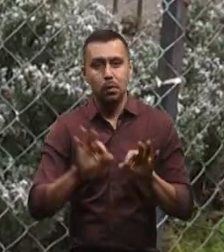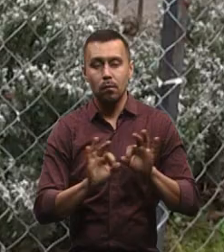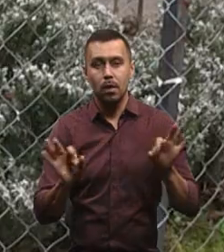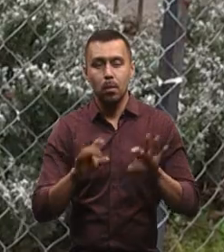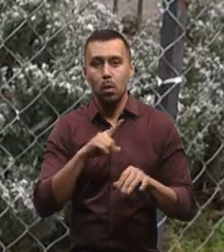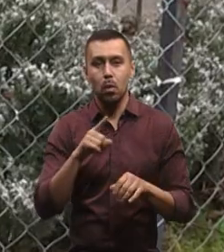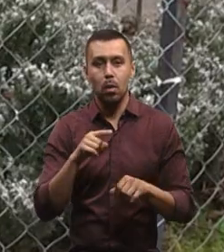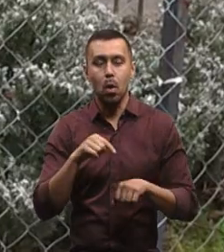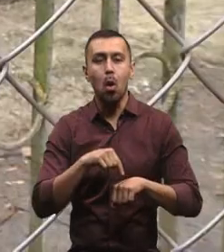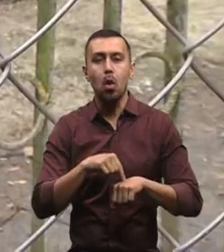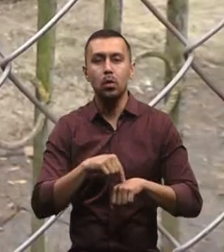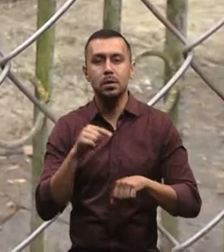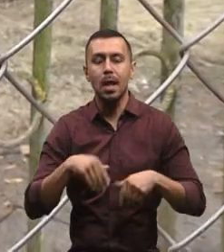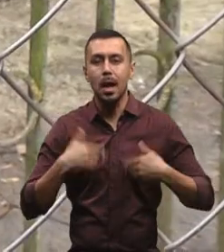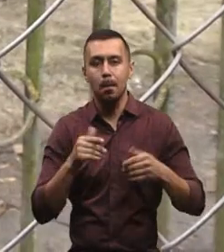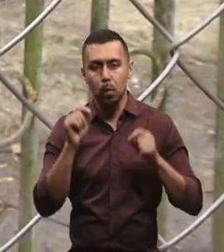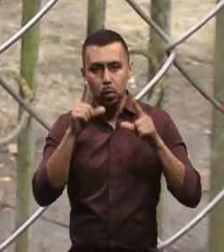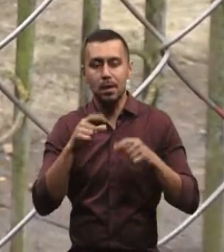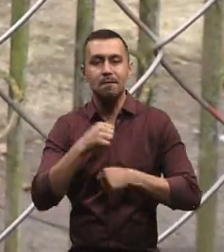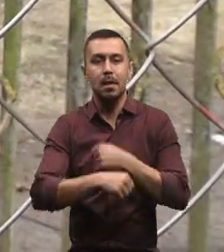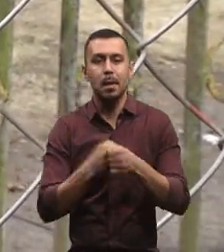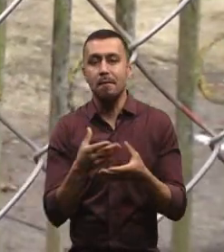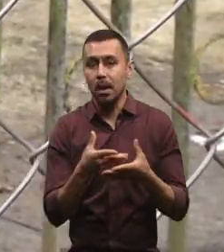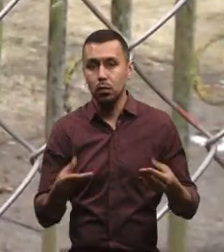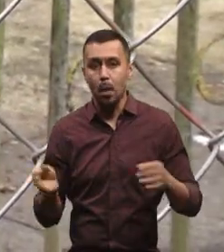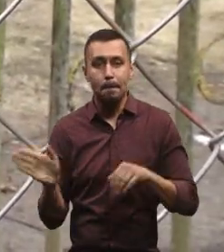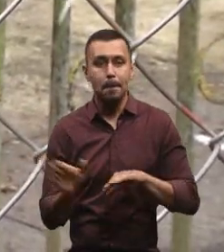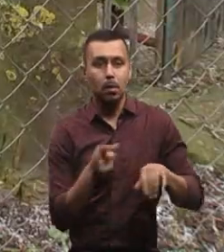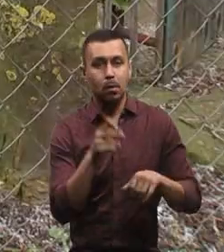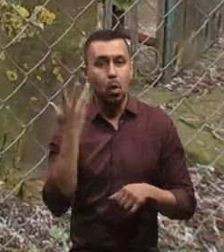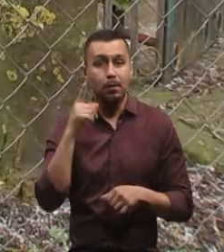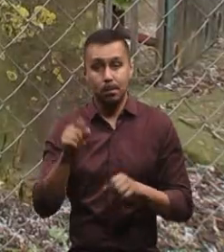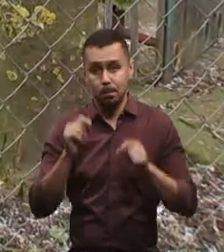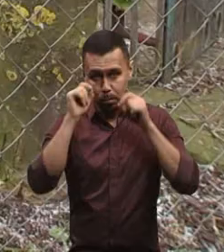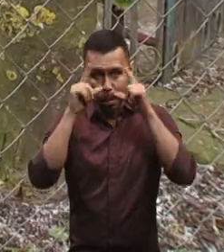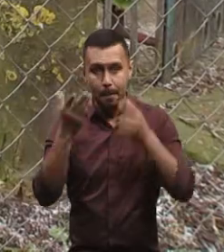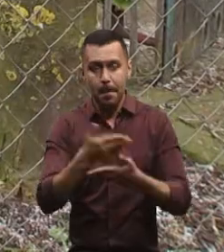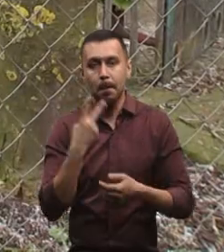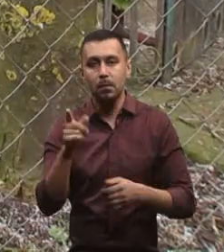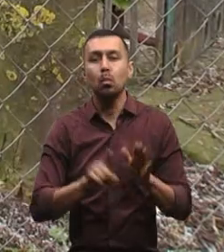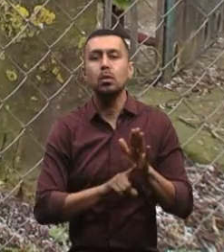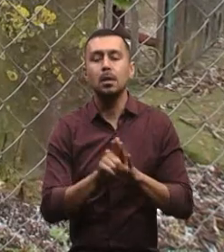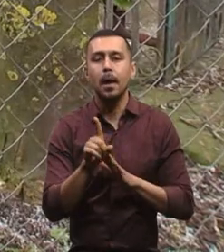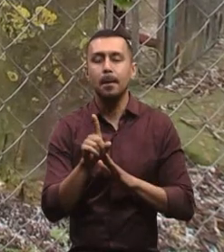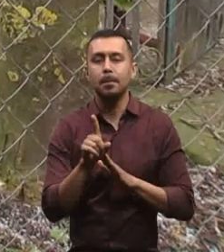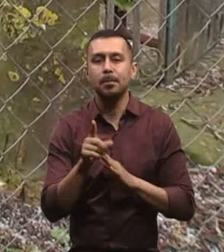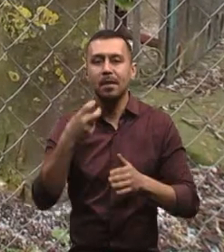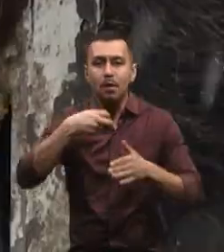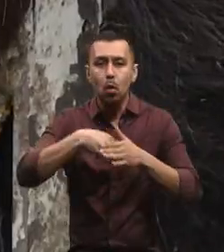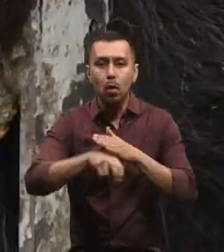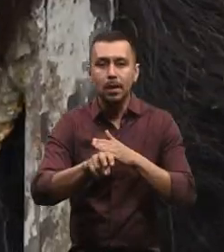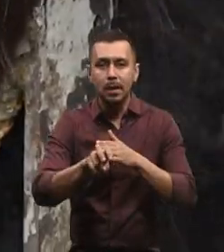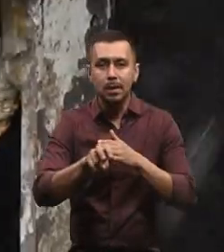ознаки пробудження бурого ведмедя. Весною, після того, як він прокинеться, ми бачимо, що він починає виходити з його